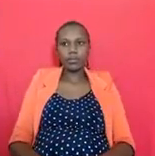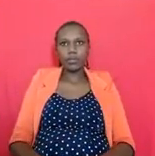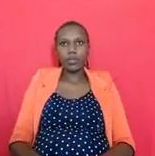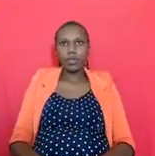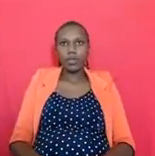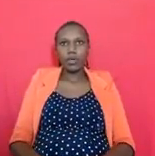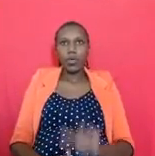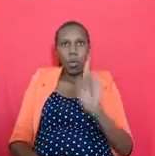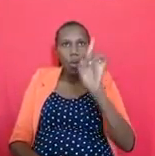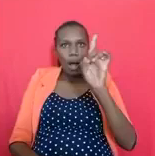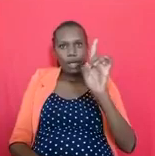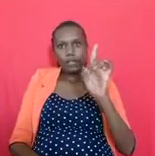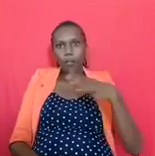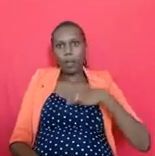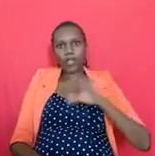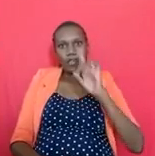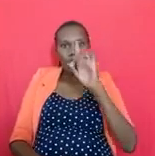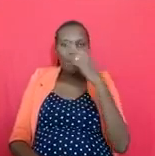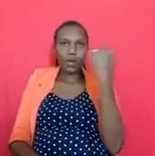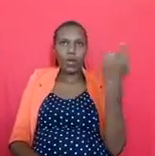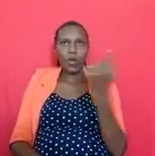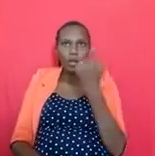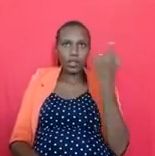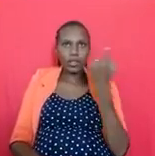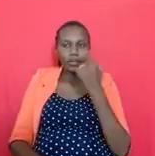Turasho kirio o nomination ni emwe.